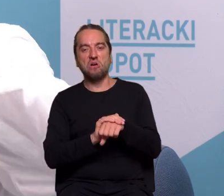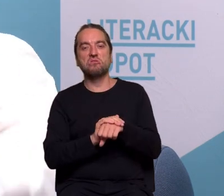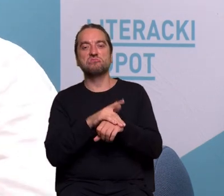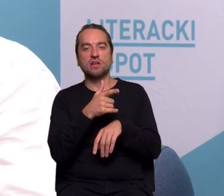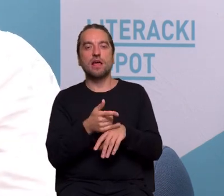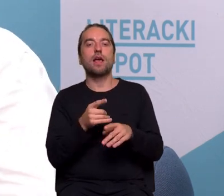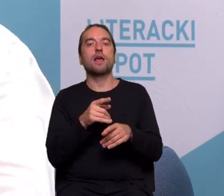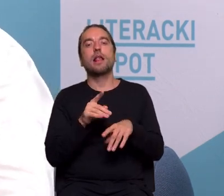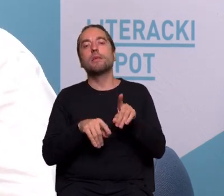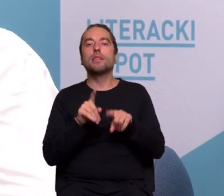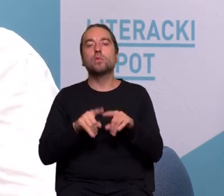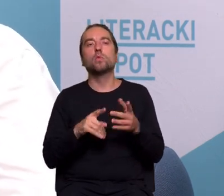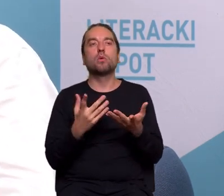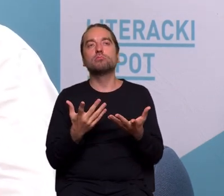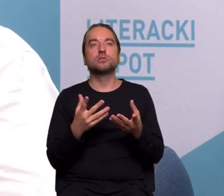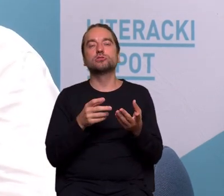naturalne